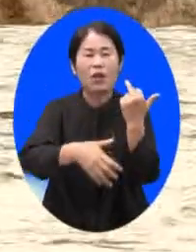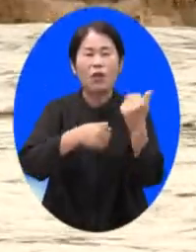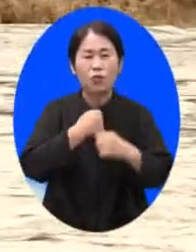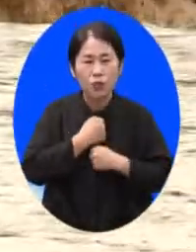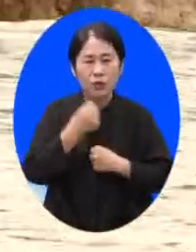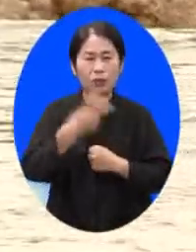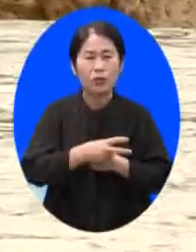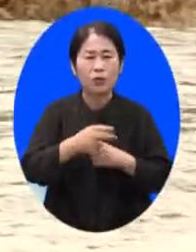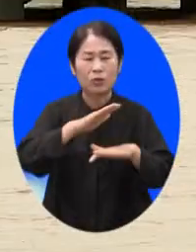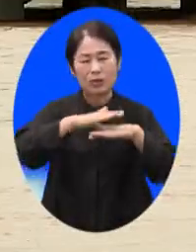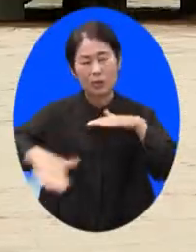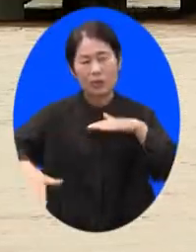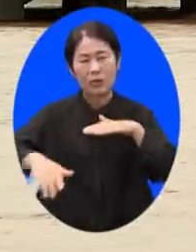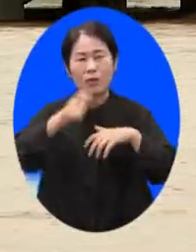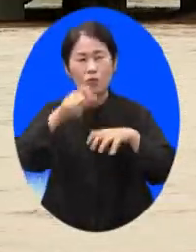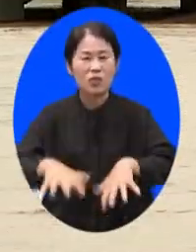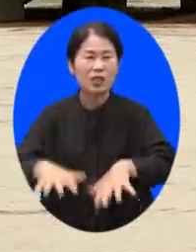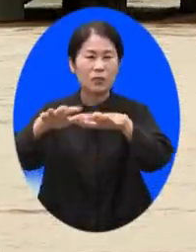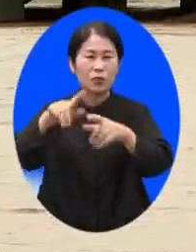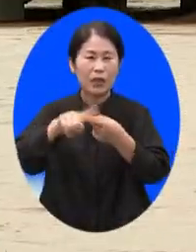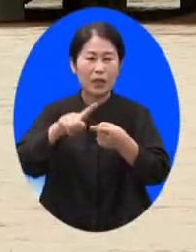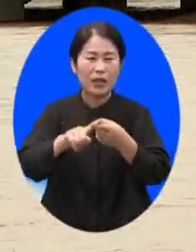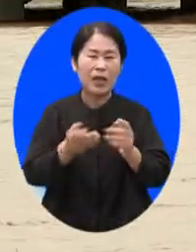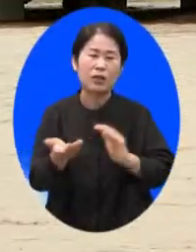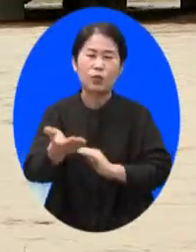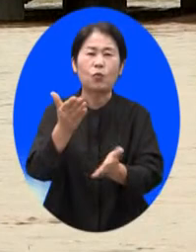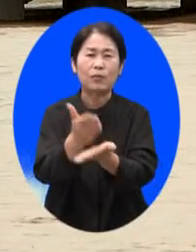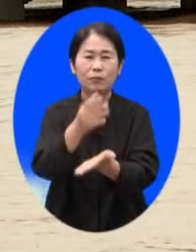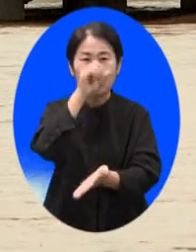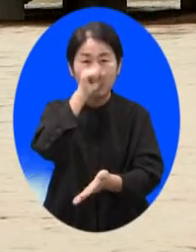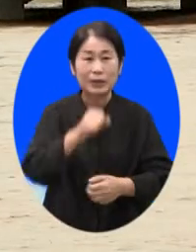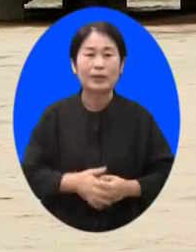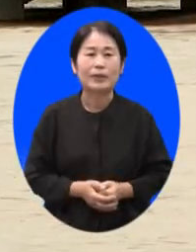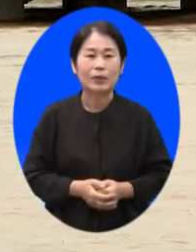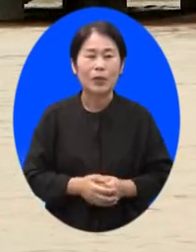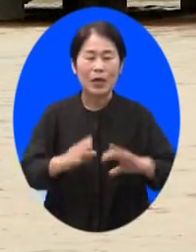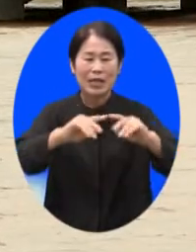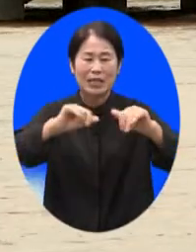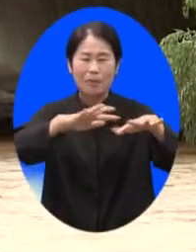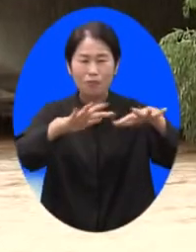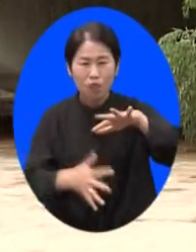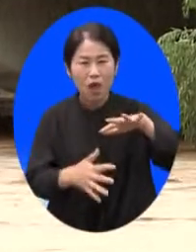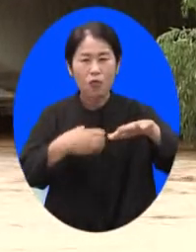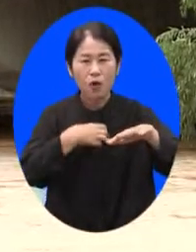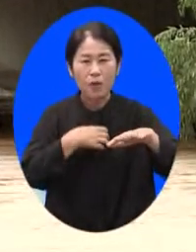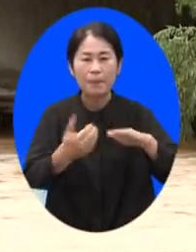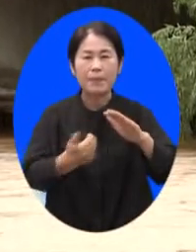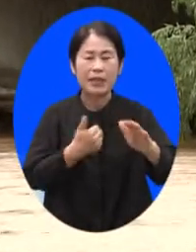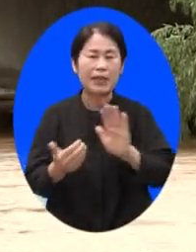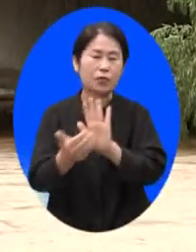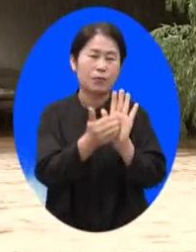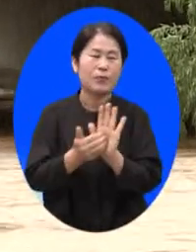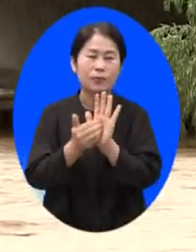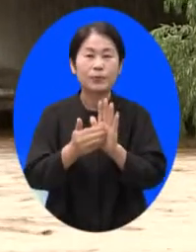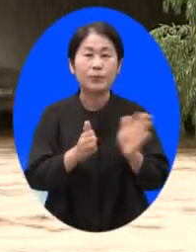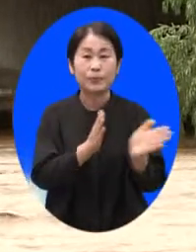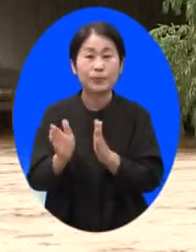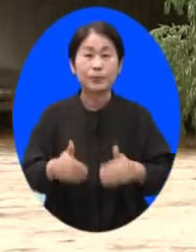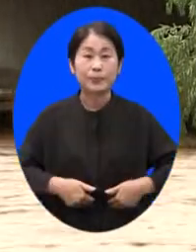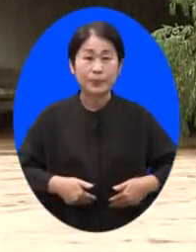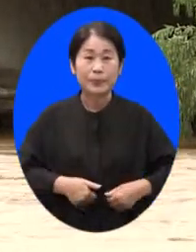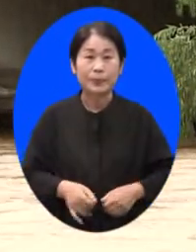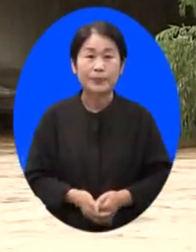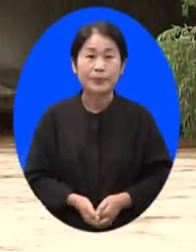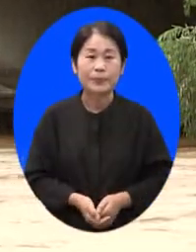주의 구간과 저지대, 상습 침수 지역 이동을 자제해야 하며 지반 붕괴 위험이 있는 지역은 미리